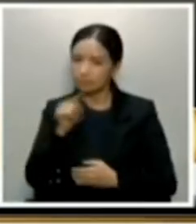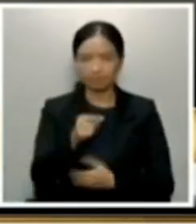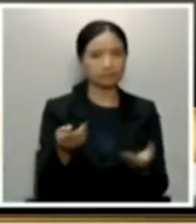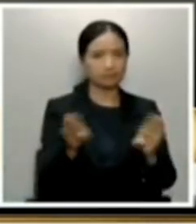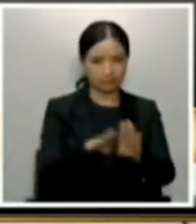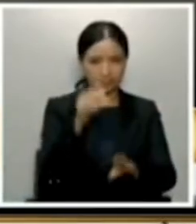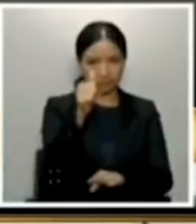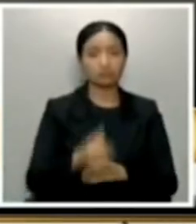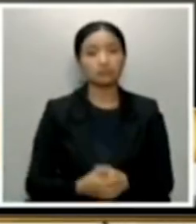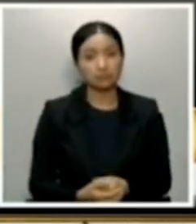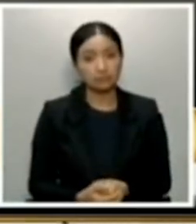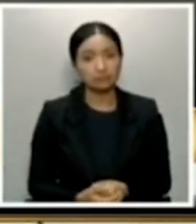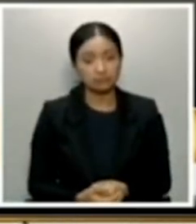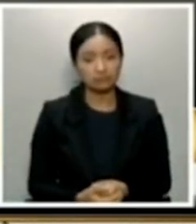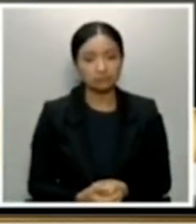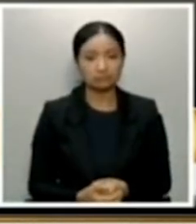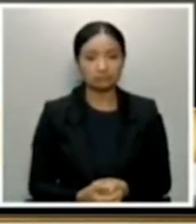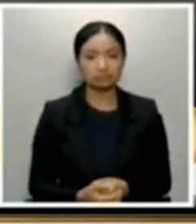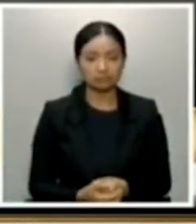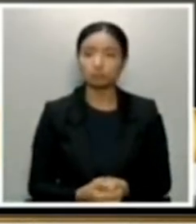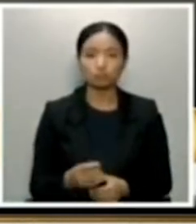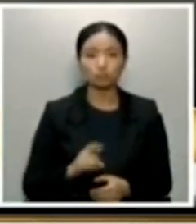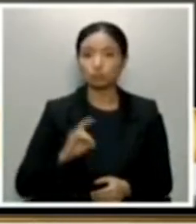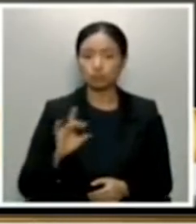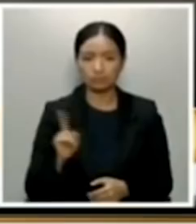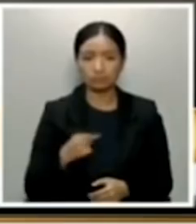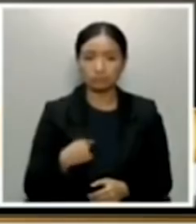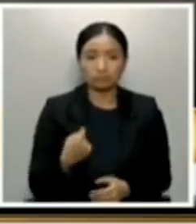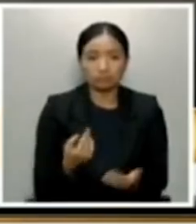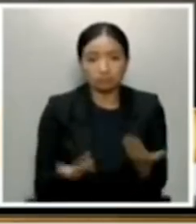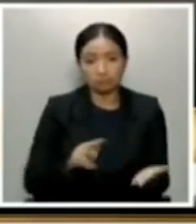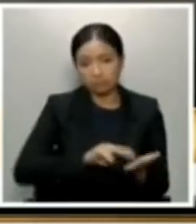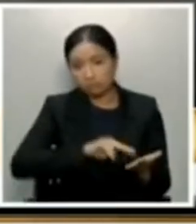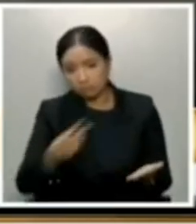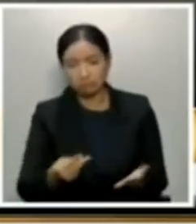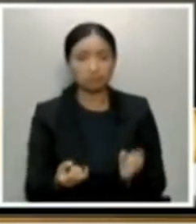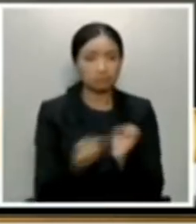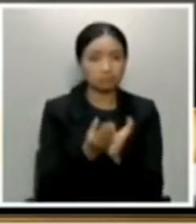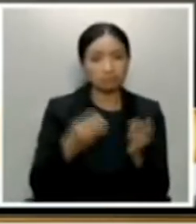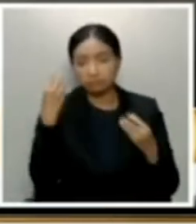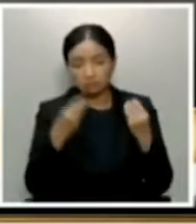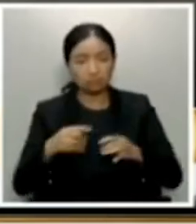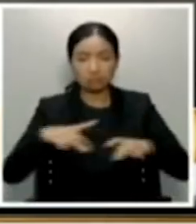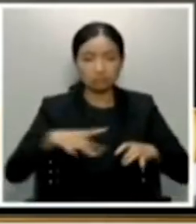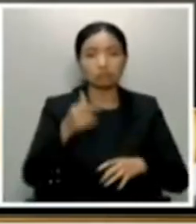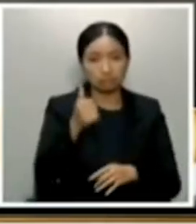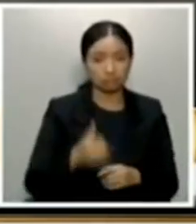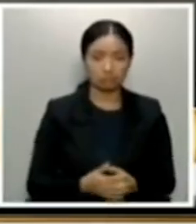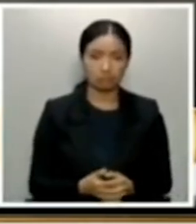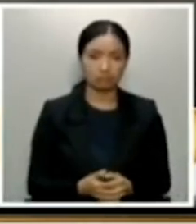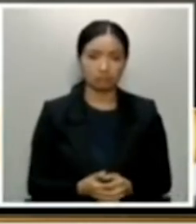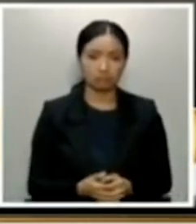ว่าเรื่องของการนำเสนอเนื้อหาที่ล้มล้างการปกครองเยอะมากนะคะอะไรก็สามารถถูกตีความว่าก่อให้เกิดความสับสนหรือขัดแย้งได้ทั้ง